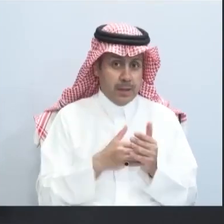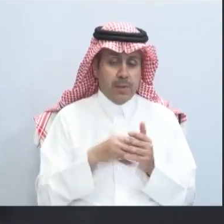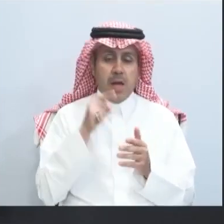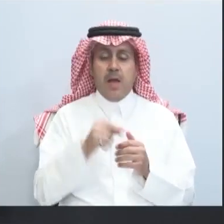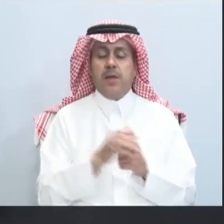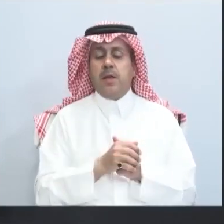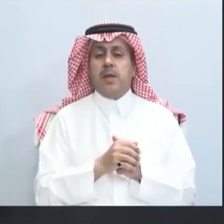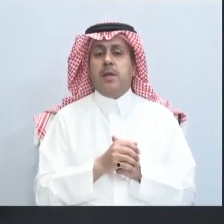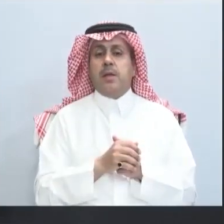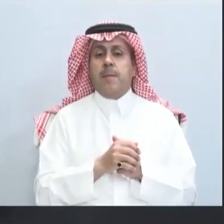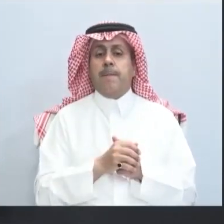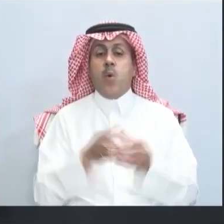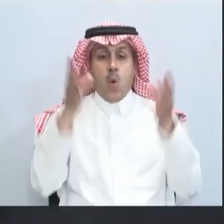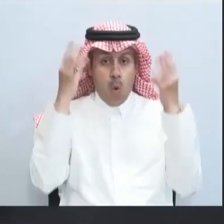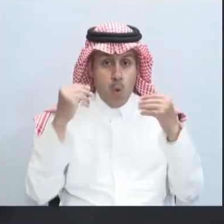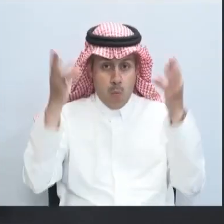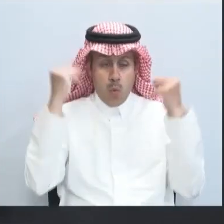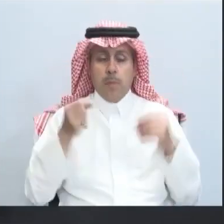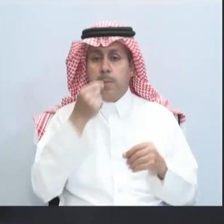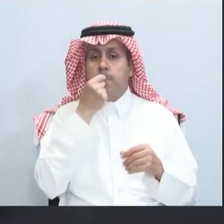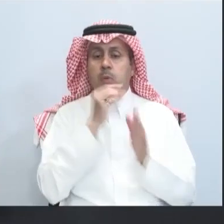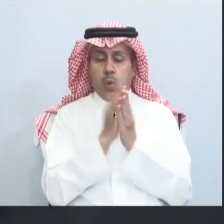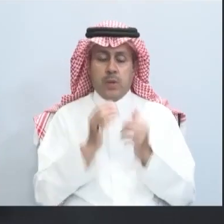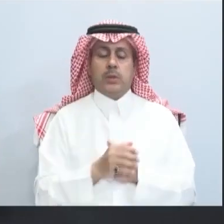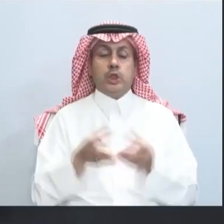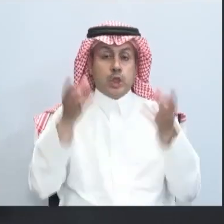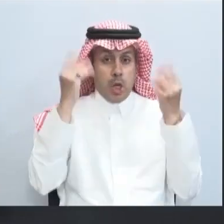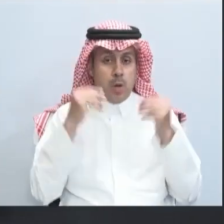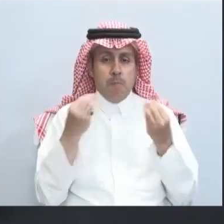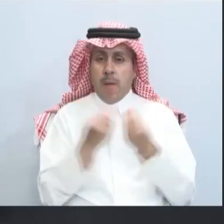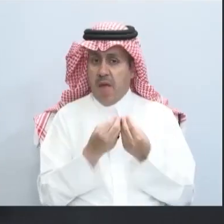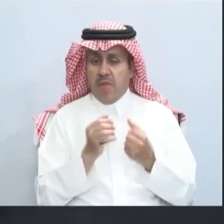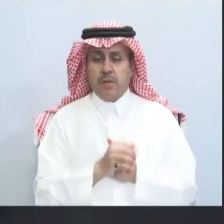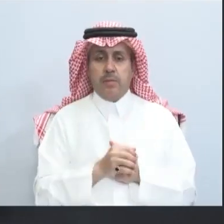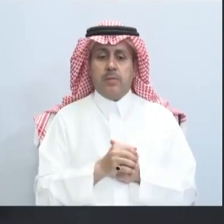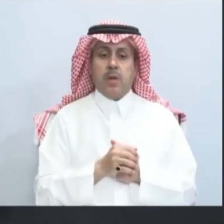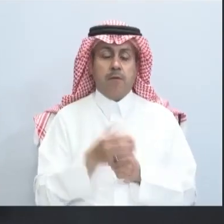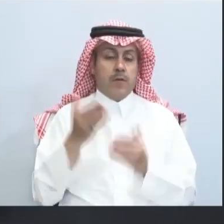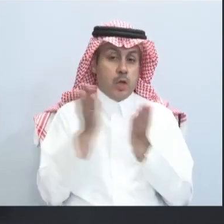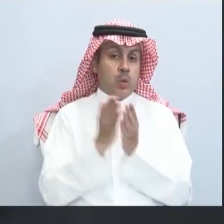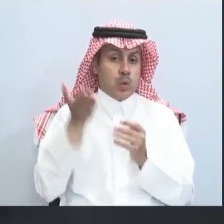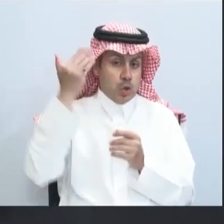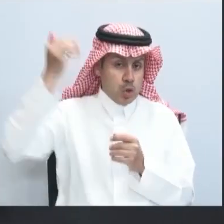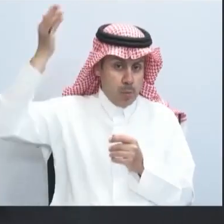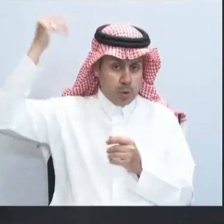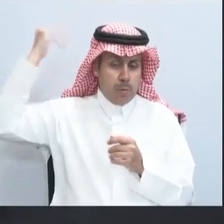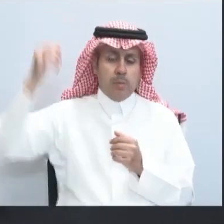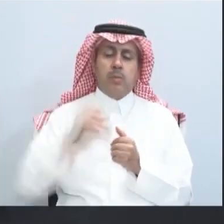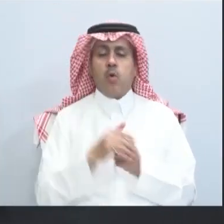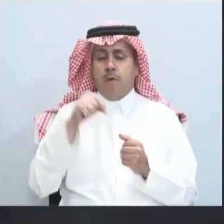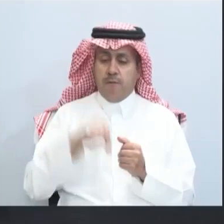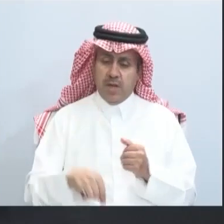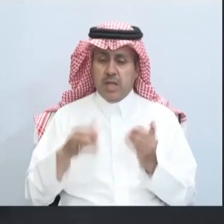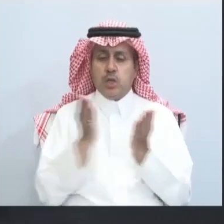الماده ماده علوم القران الكريم تناولناها واياكم في تلكم الدروس السابقه وفي درس